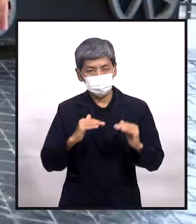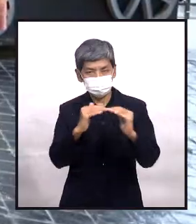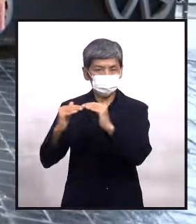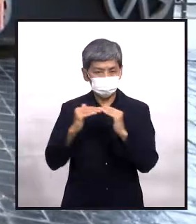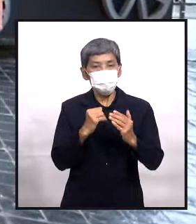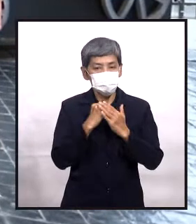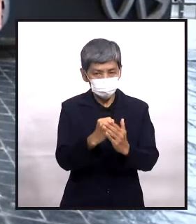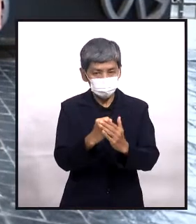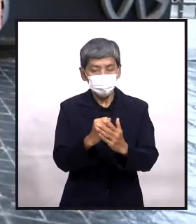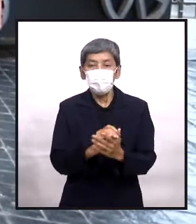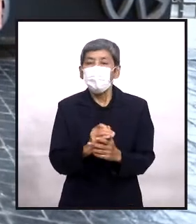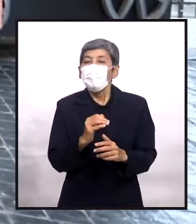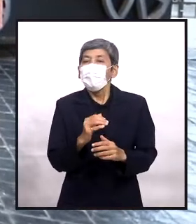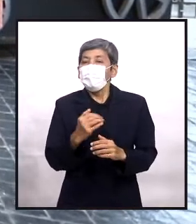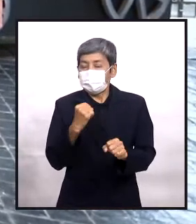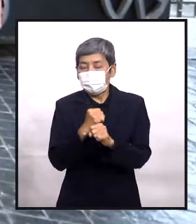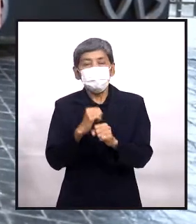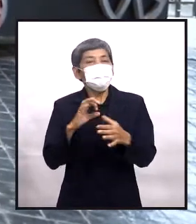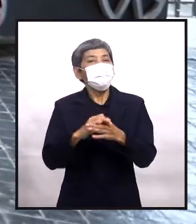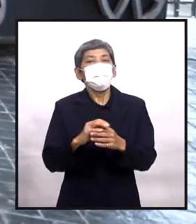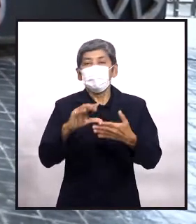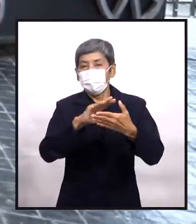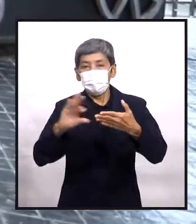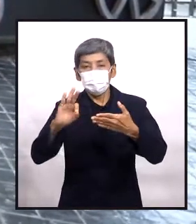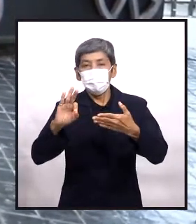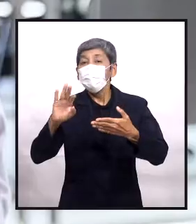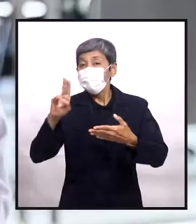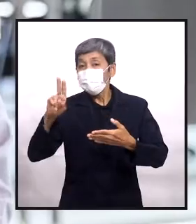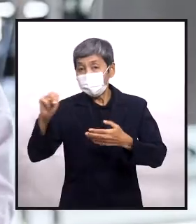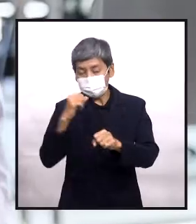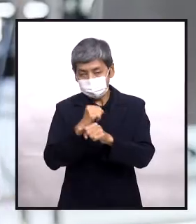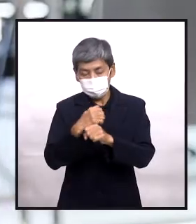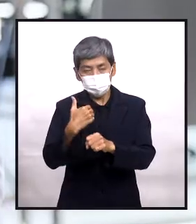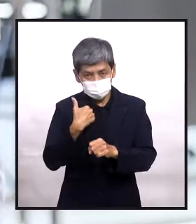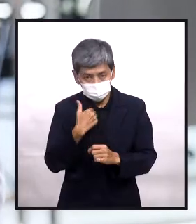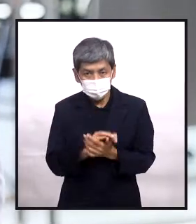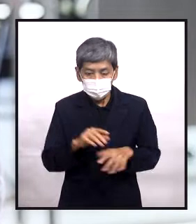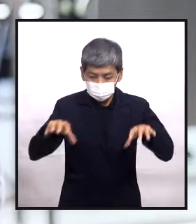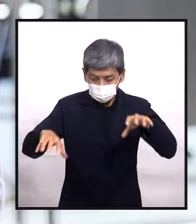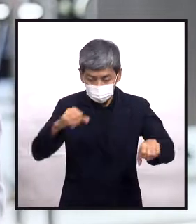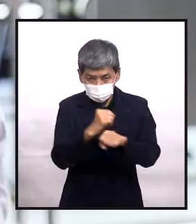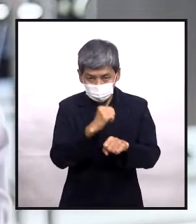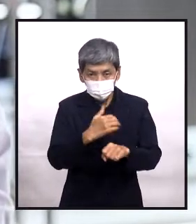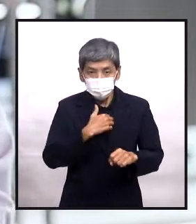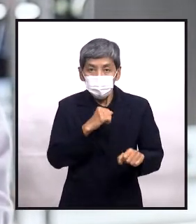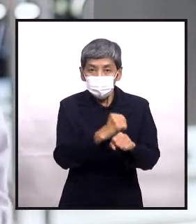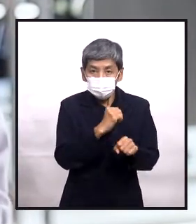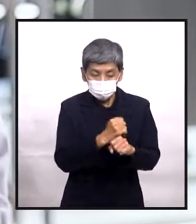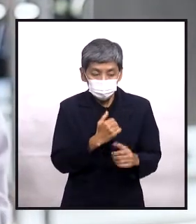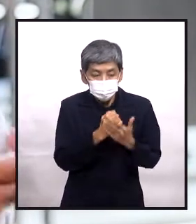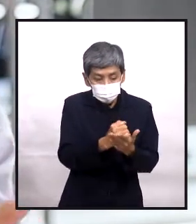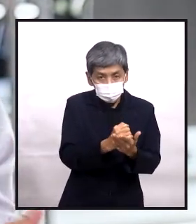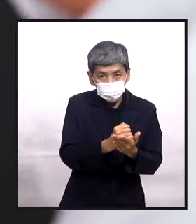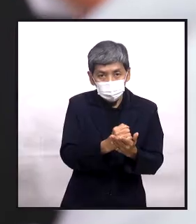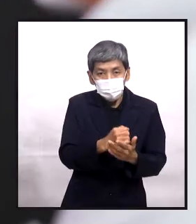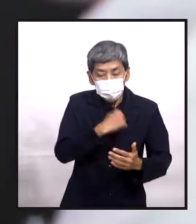SDG Sustainable Development Goal ข้อ10ของสหประชาชาติเนี่ยในทุกมิติเราก็จะมีโครงการอัศวินผมขาวซึ่งเอาพวกผมขาวที่เกษียณแล้วเนี่ยไ